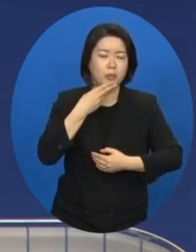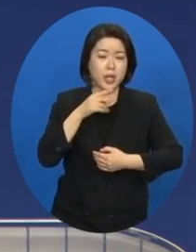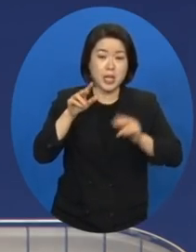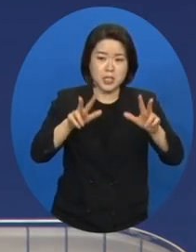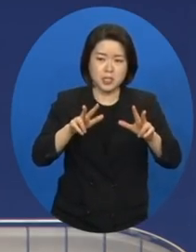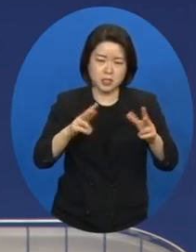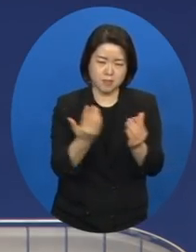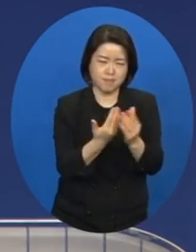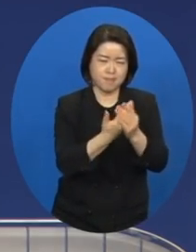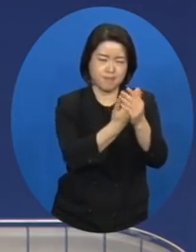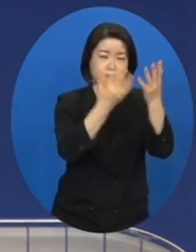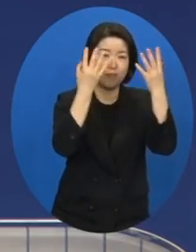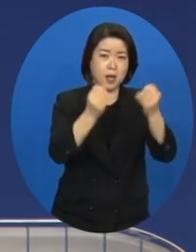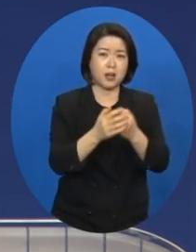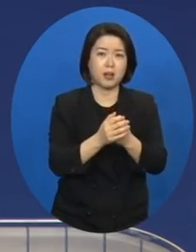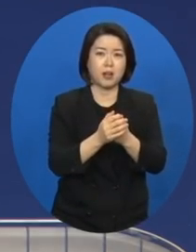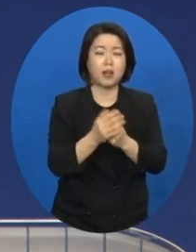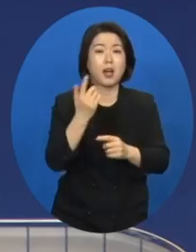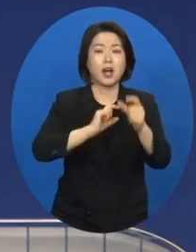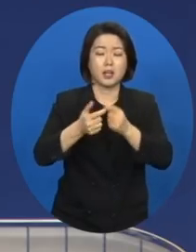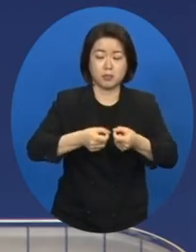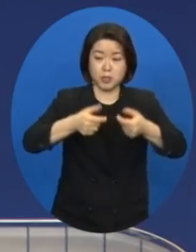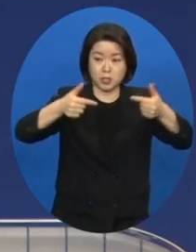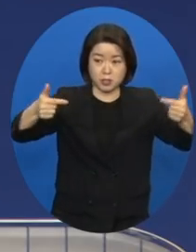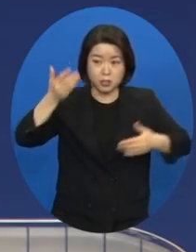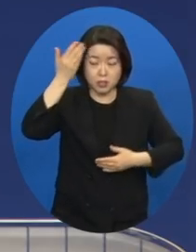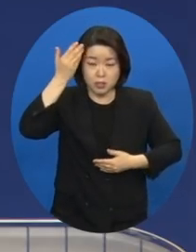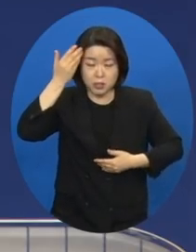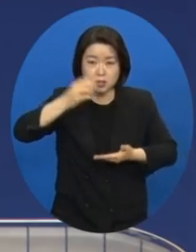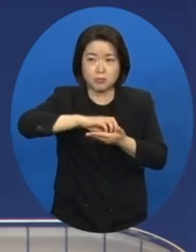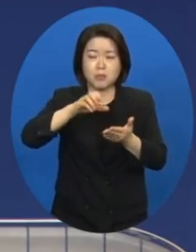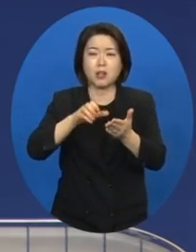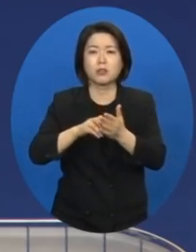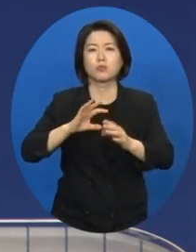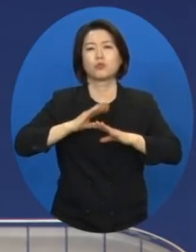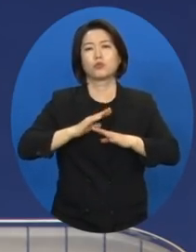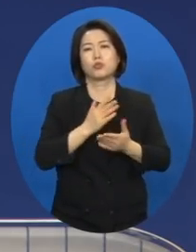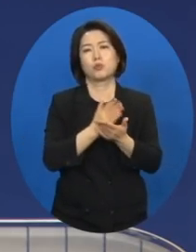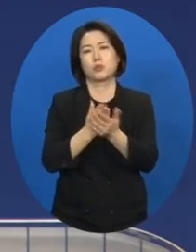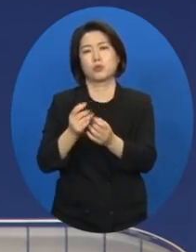늘어난 지식만큼 우리의 두려움의 종류도 더 늘어나지 않았습니까?